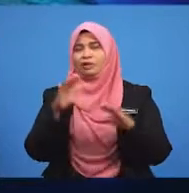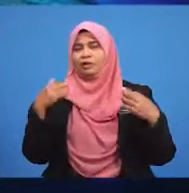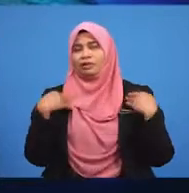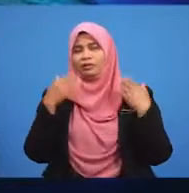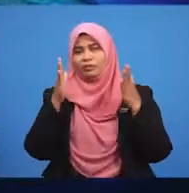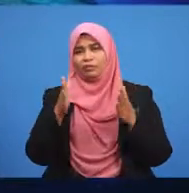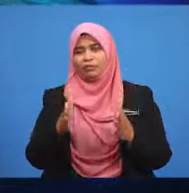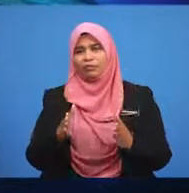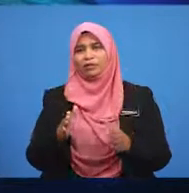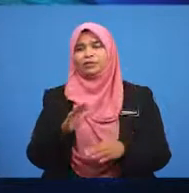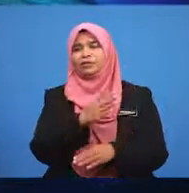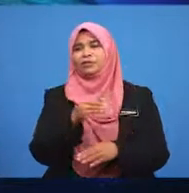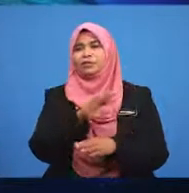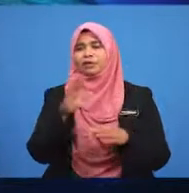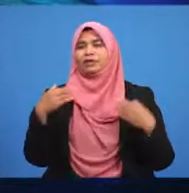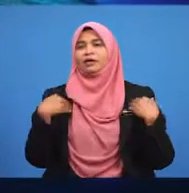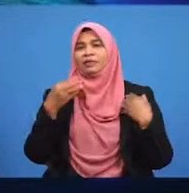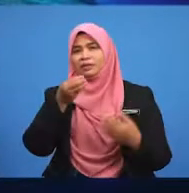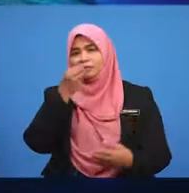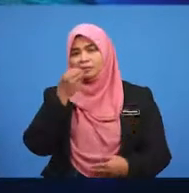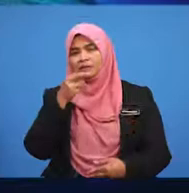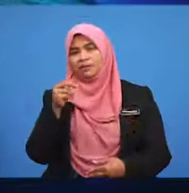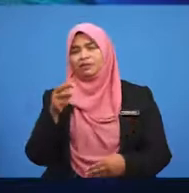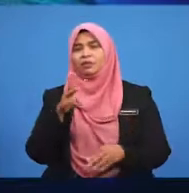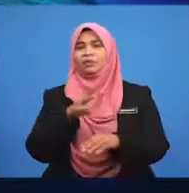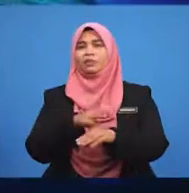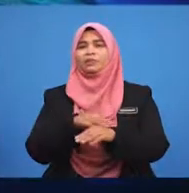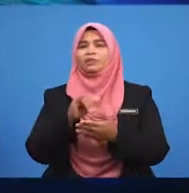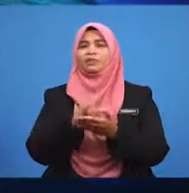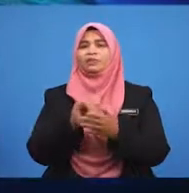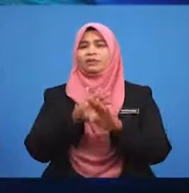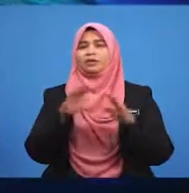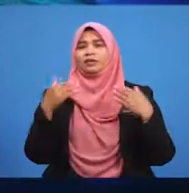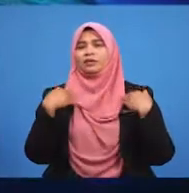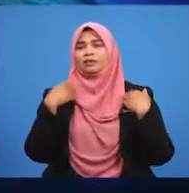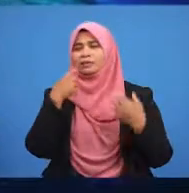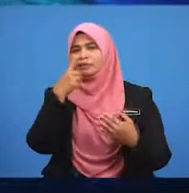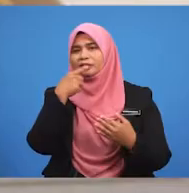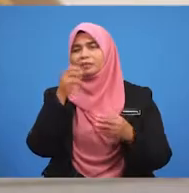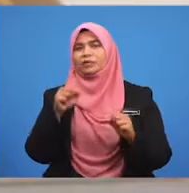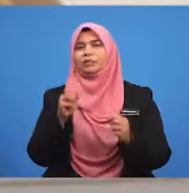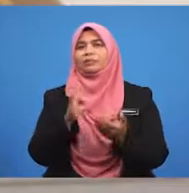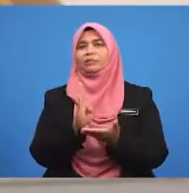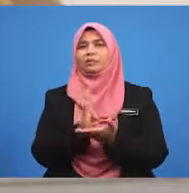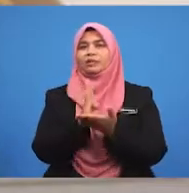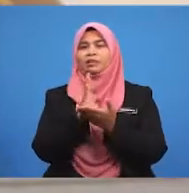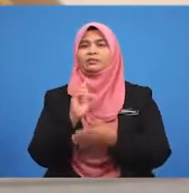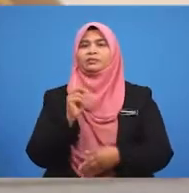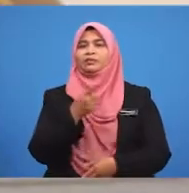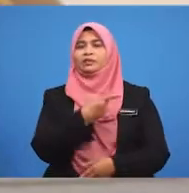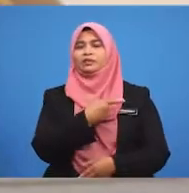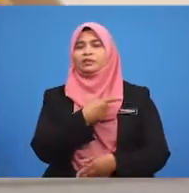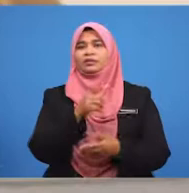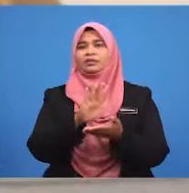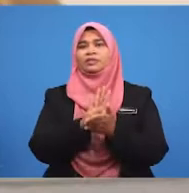berpenghuni dan tiada sumber makanan. Waktu itu tiada siapa yang mampu menolong kita. Jadi murid-murid,